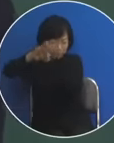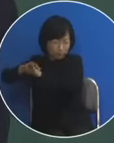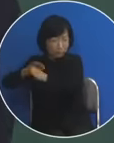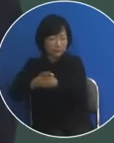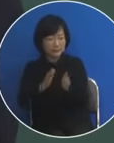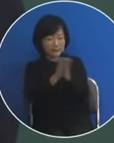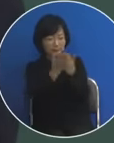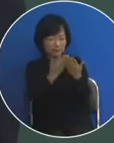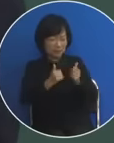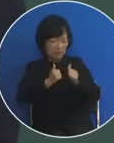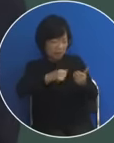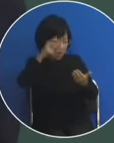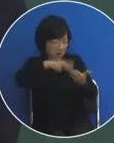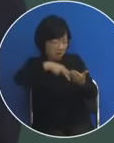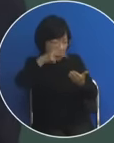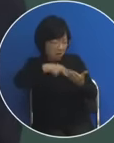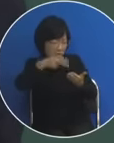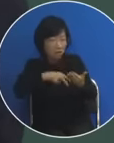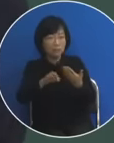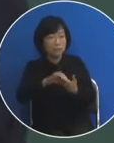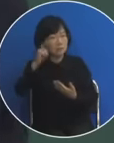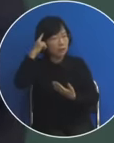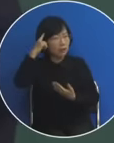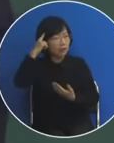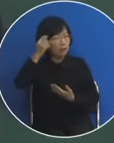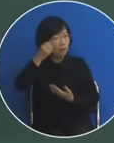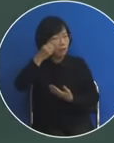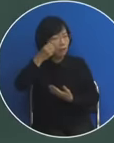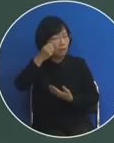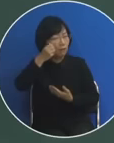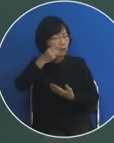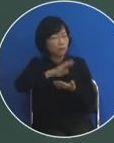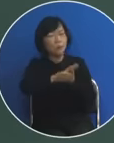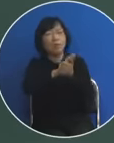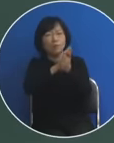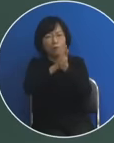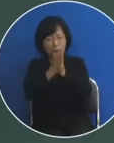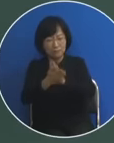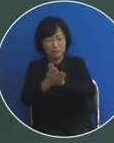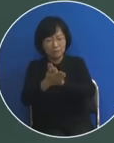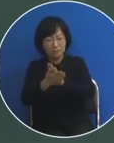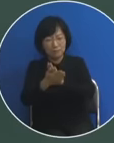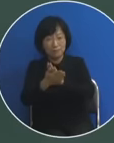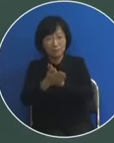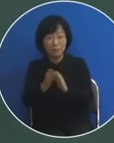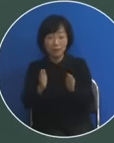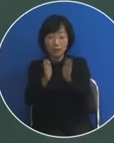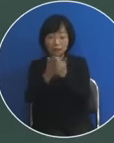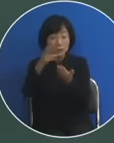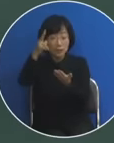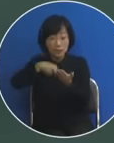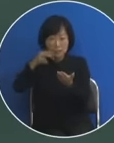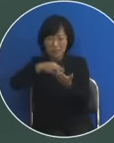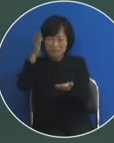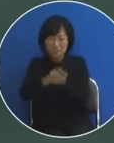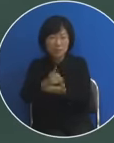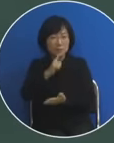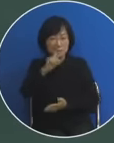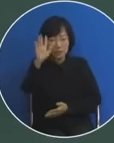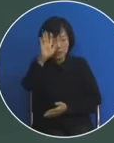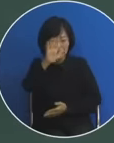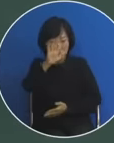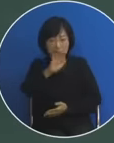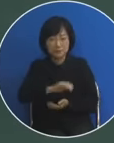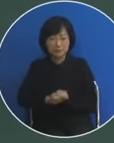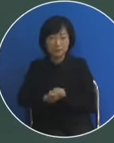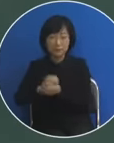but we keep on reading books, then our thoughts are going to be elsewhere. 예, 책을 보지 마란 말이 아니고 이게 이 답을 얻은